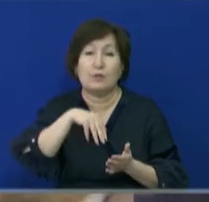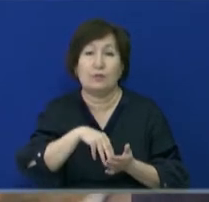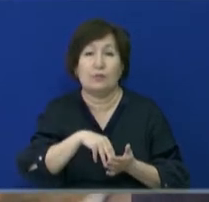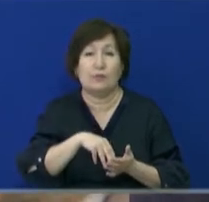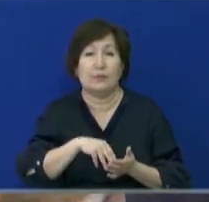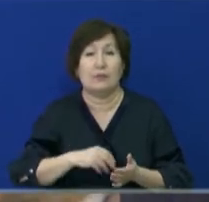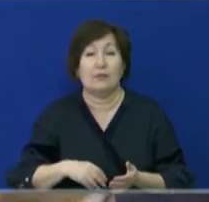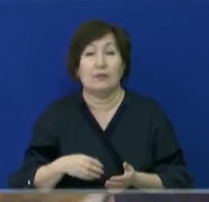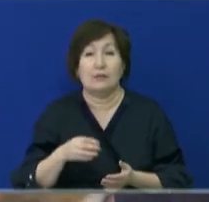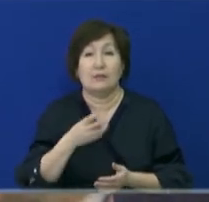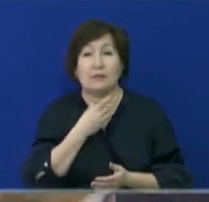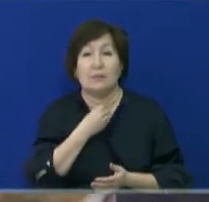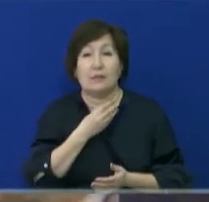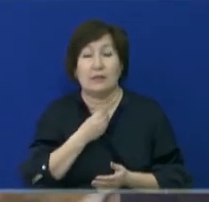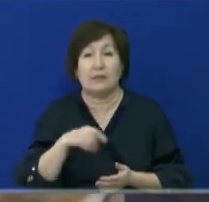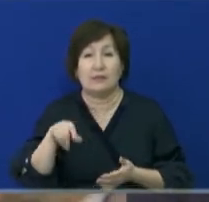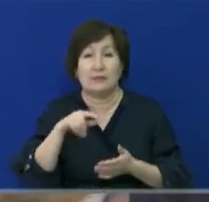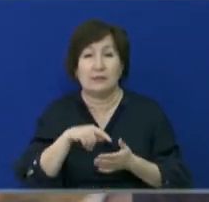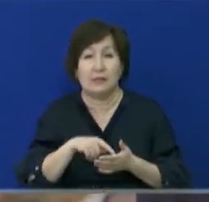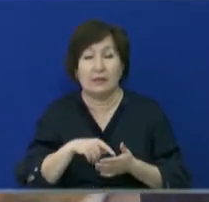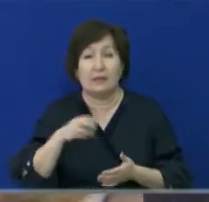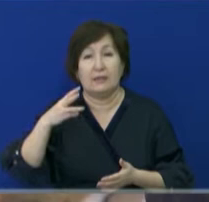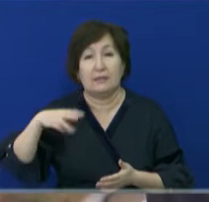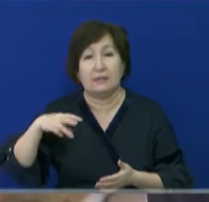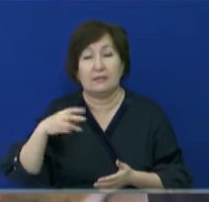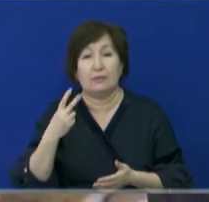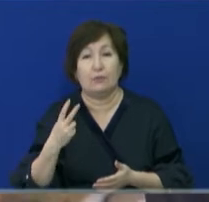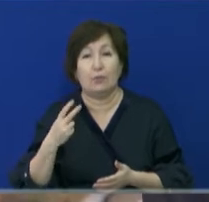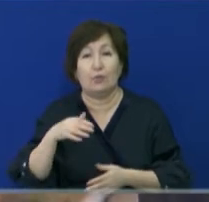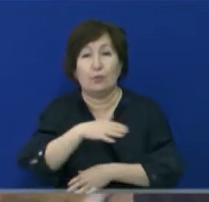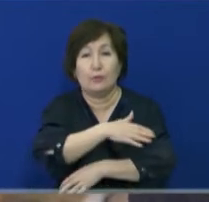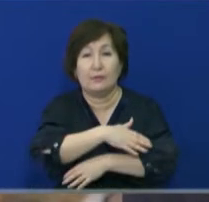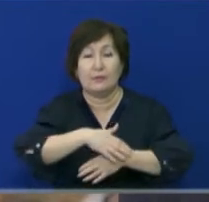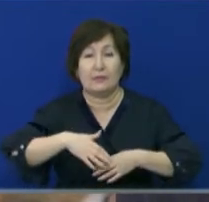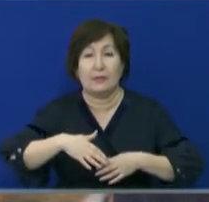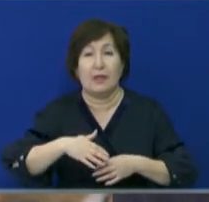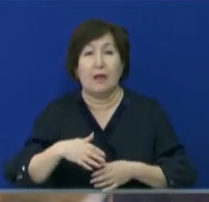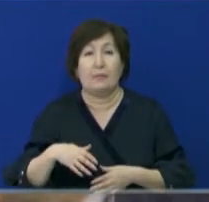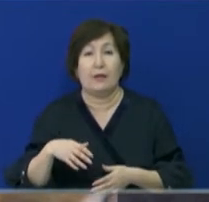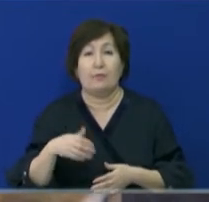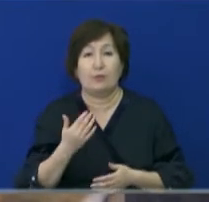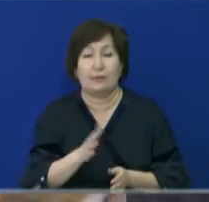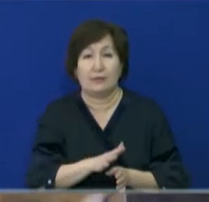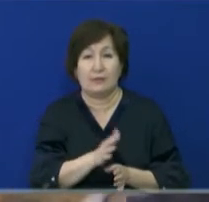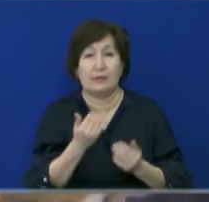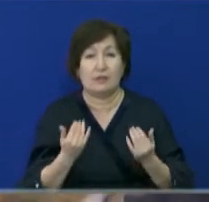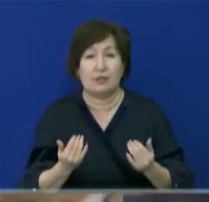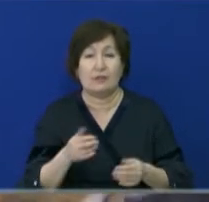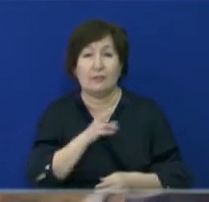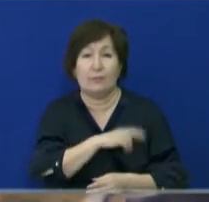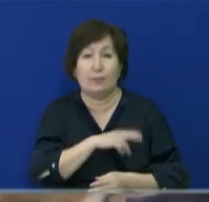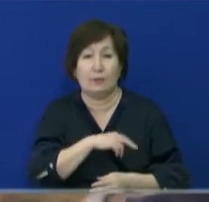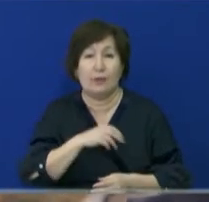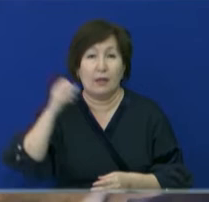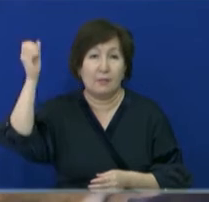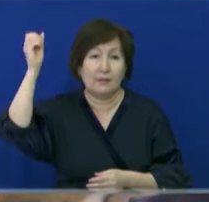Семей қаласының 32 көшесінде 201 трек орнатылып, 6 көшеде жұмыстар жүргізіледі. Бүгінгі күні олар Туристическая